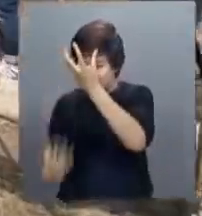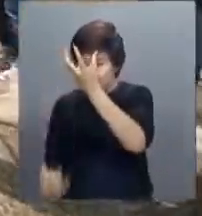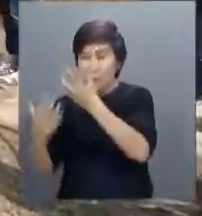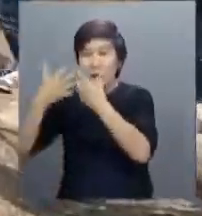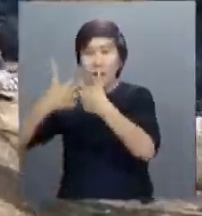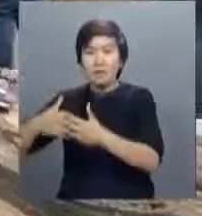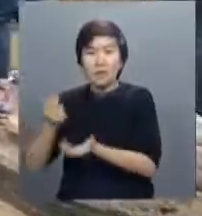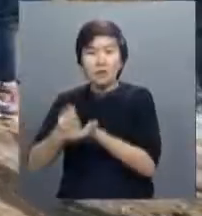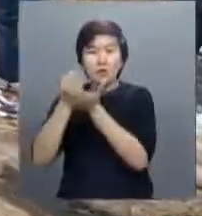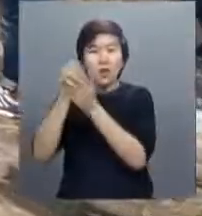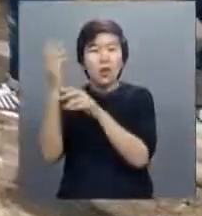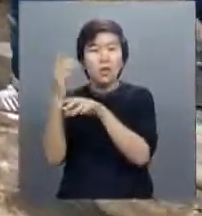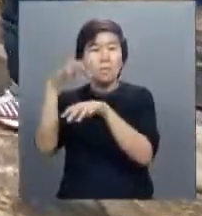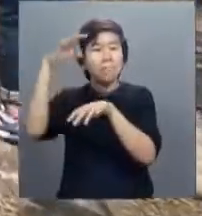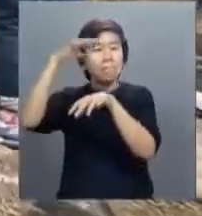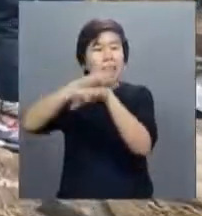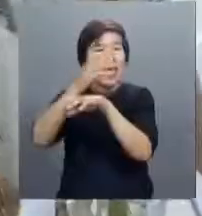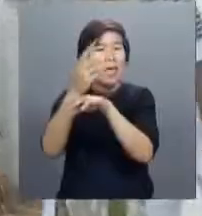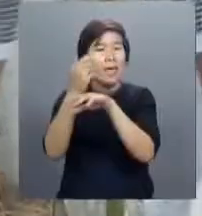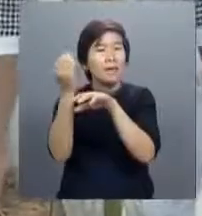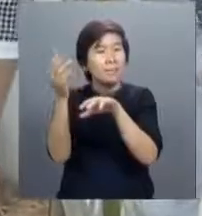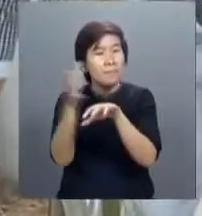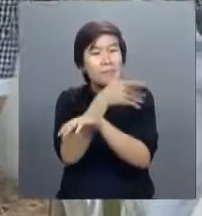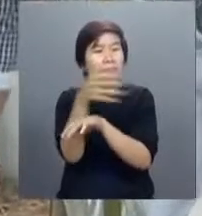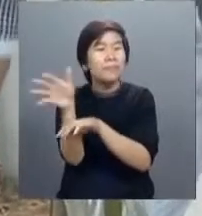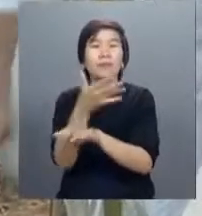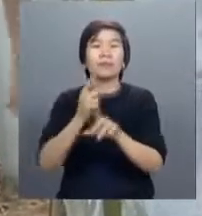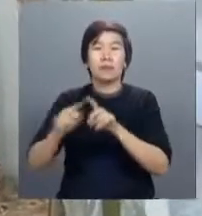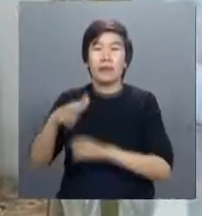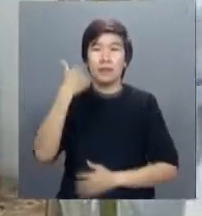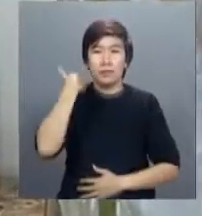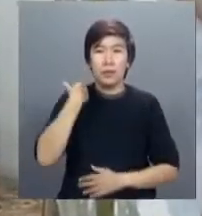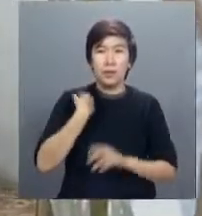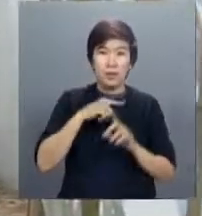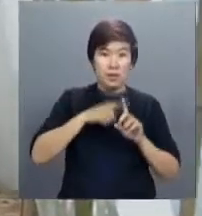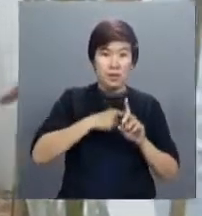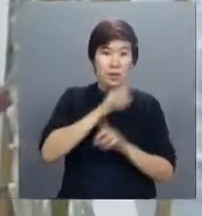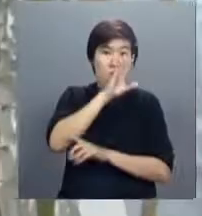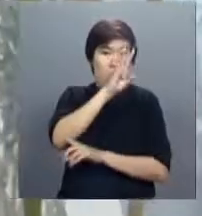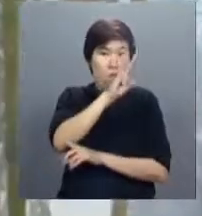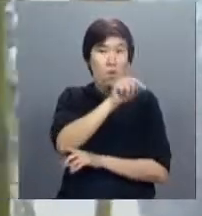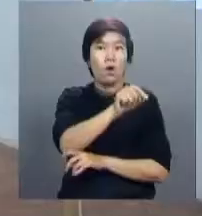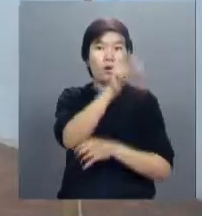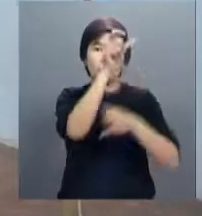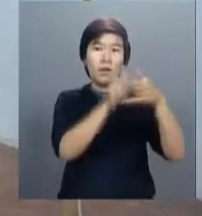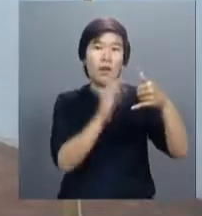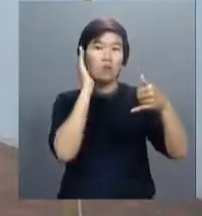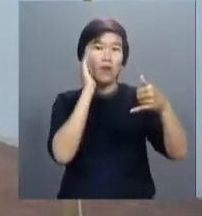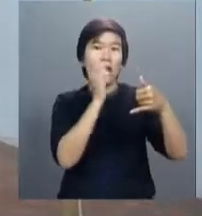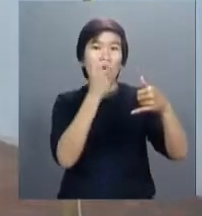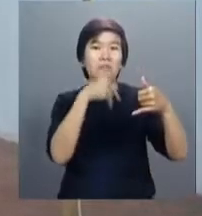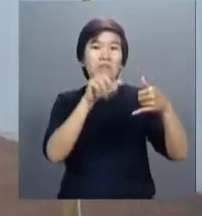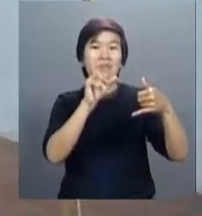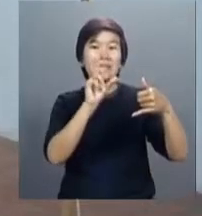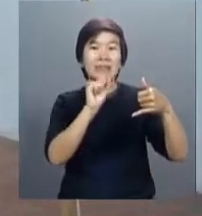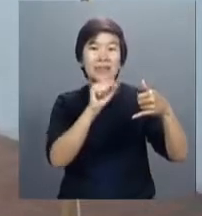นการมีส่วนร่วมของชุมชนองค์ความรู้จากการปฏิบัติจริง6เดือนของวิจิตรอภิชาติเกรียงไกรว่าที่ด็อกเตอร์ส